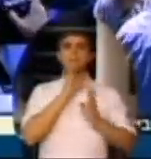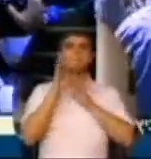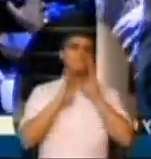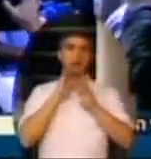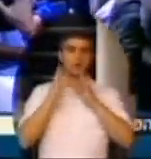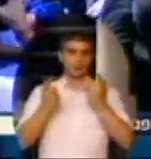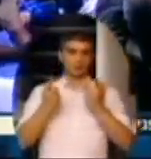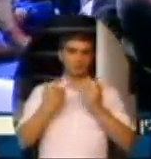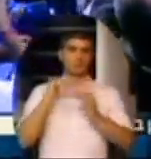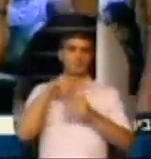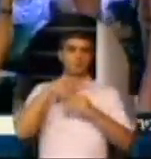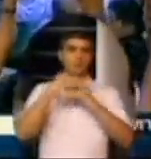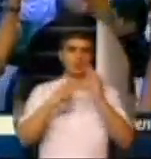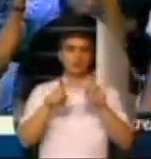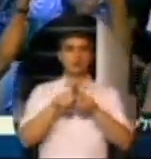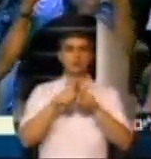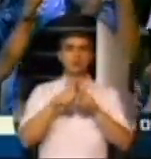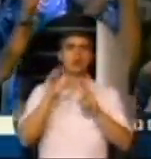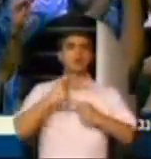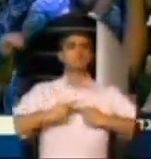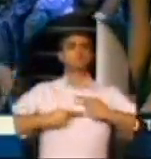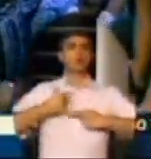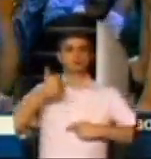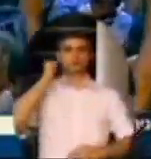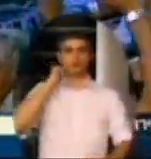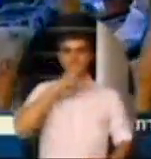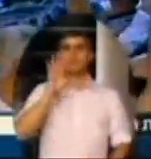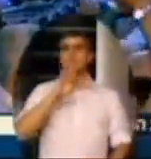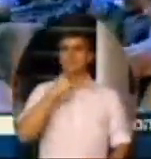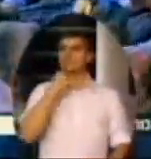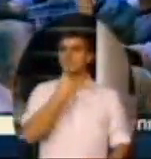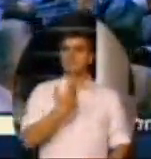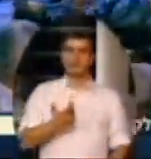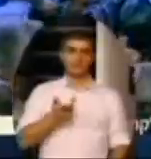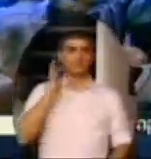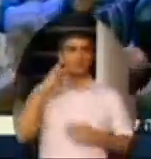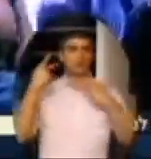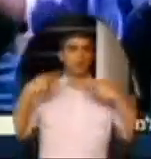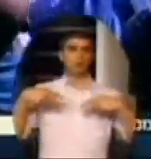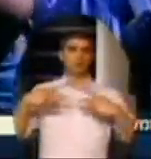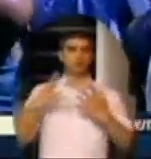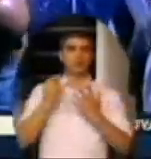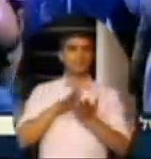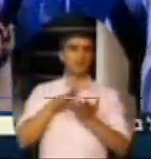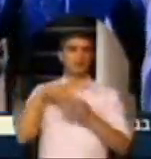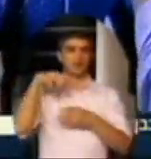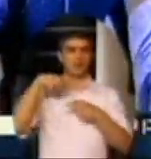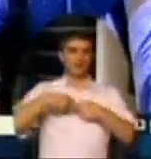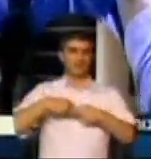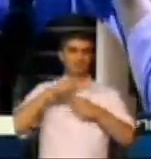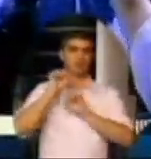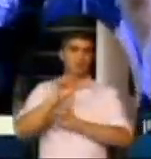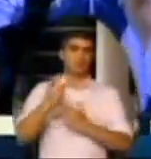ואחרות בתהליך כמו לדוגמה על המורשת שאתמול ביבי הזכיר אותה היה חשש בכמה זרמים בחברים